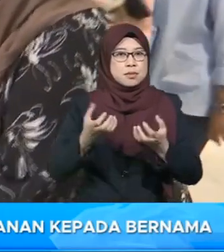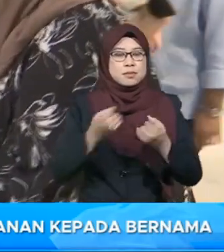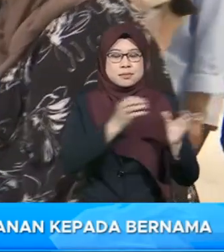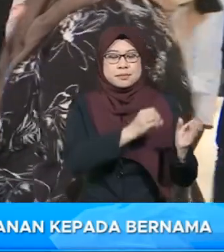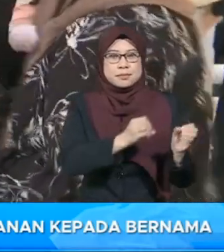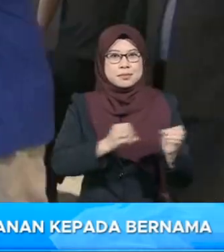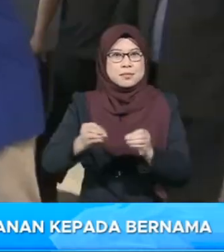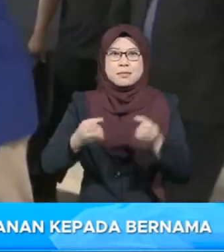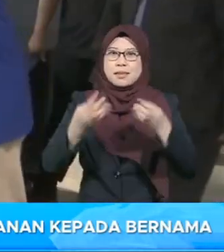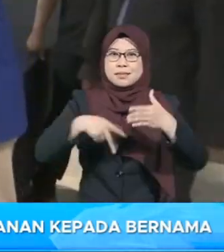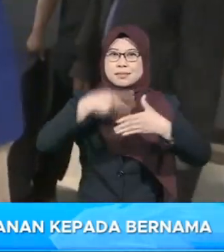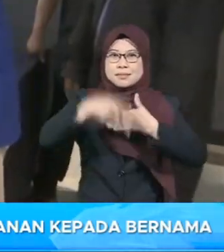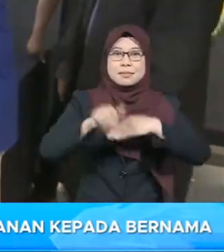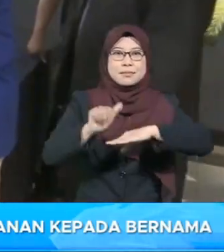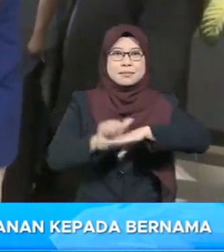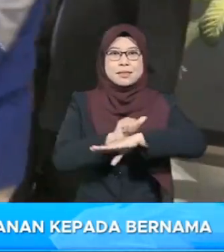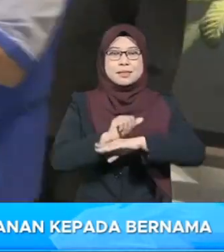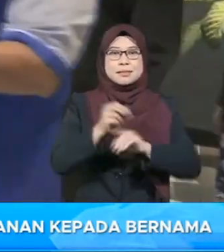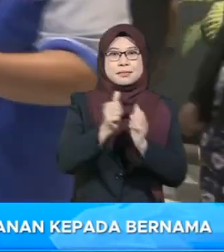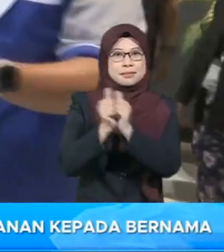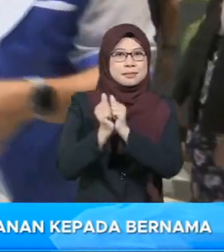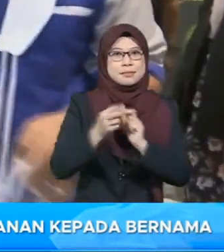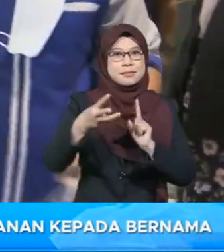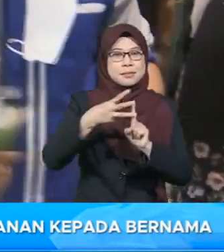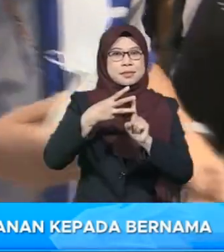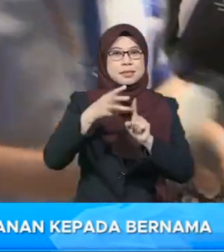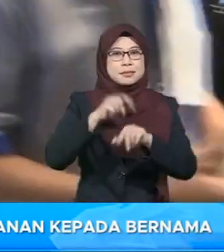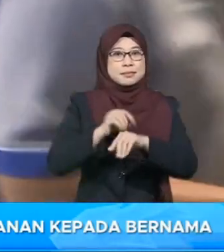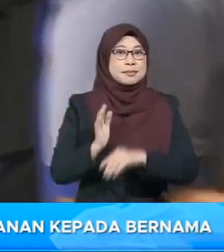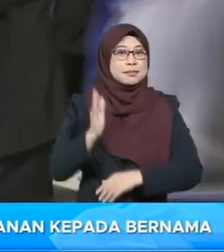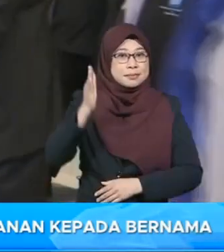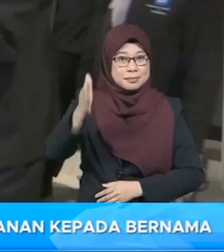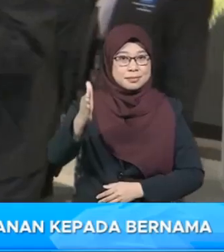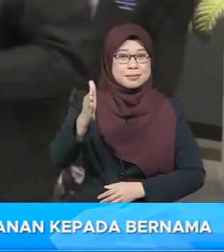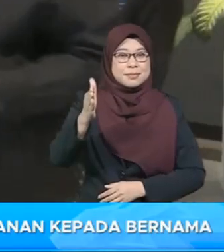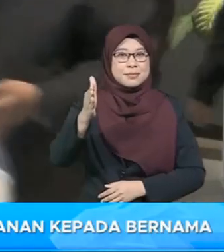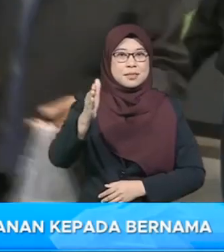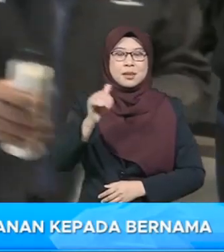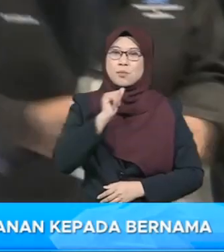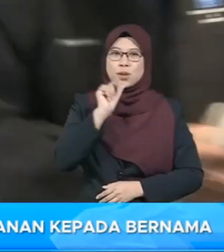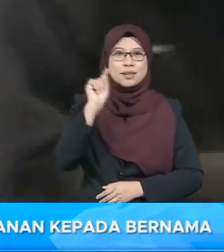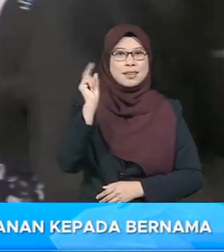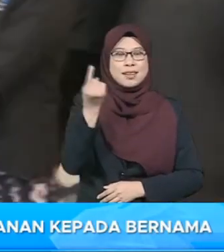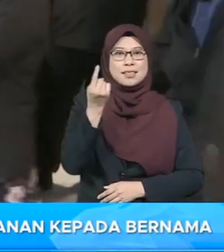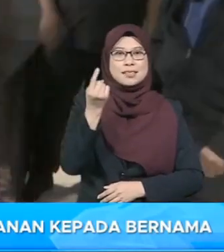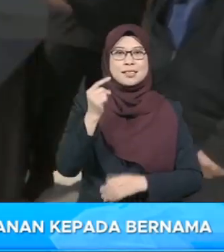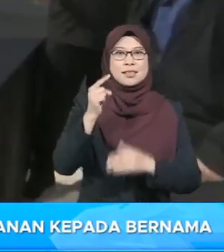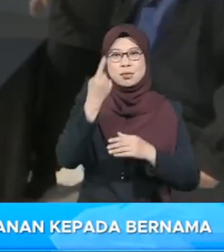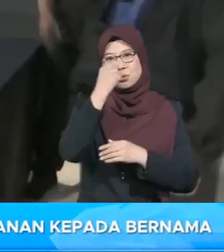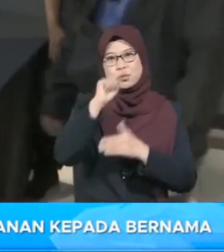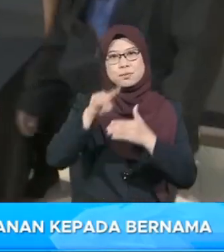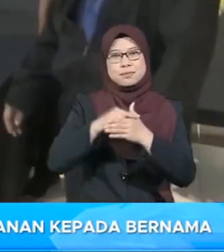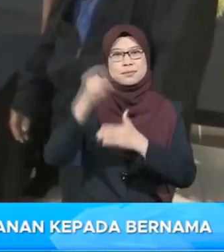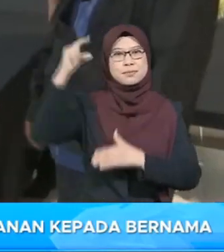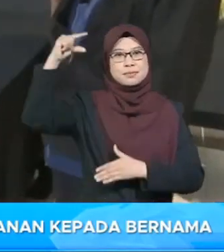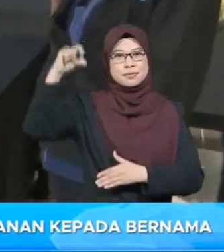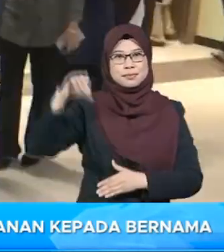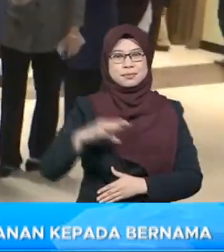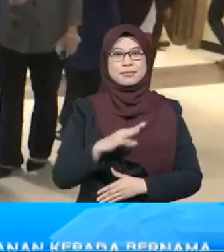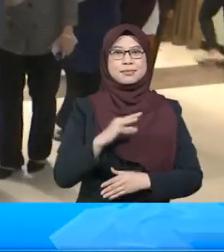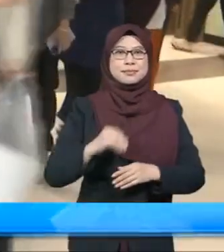menghancurkan lebih banyak program amal bersama bernama pada masa akan datang dan tidak hanya tertumpuk pada bulan Ramadan